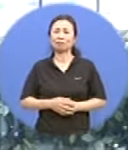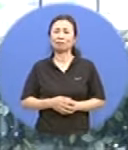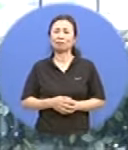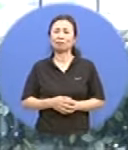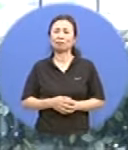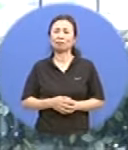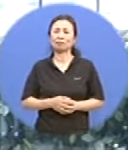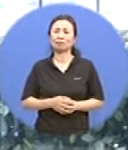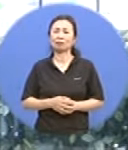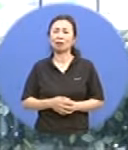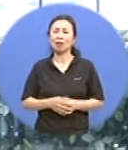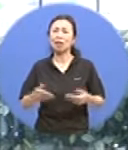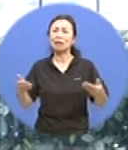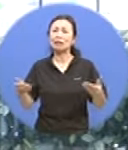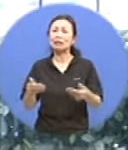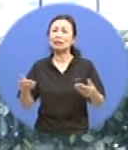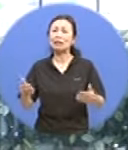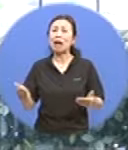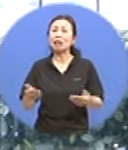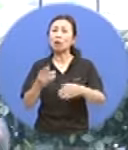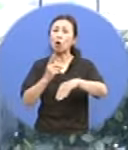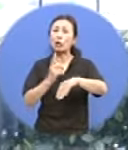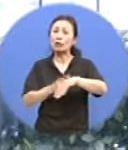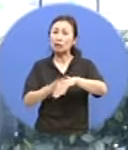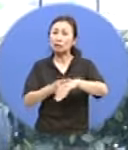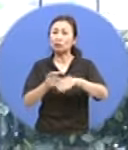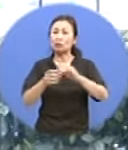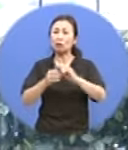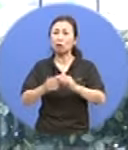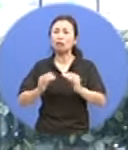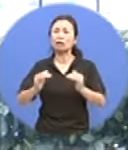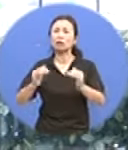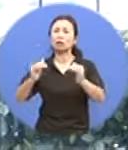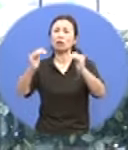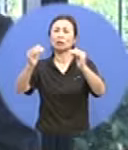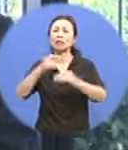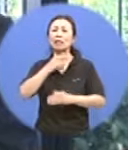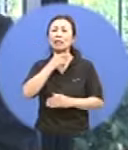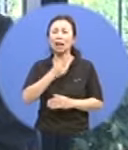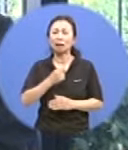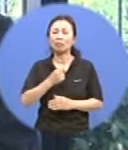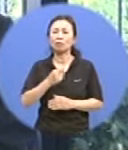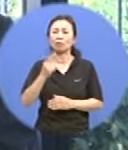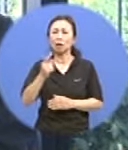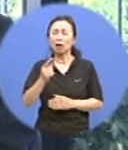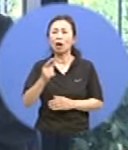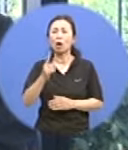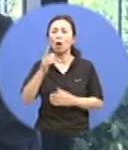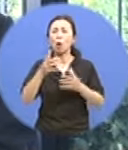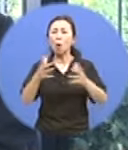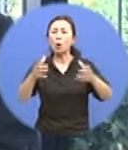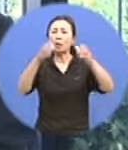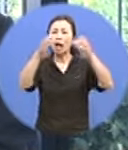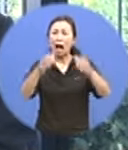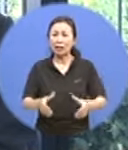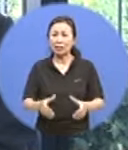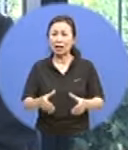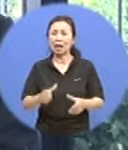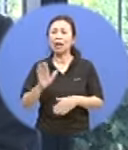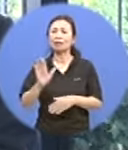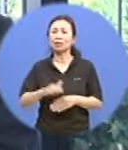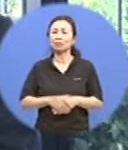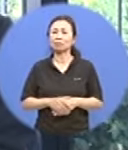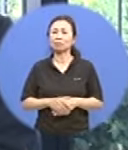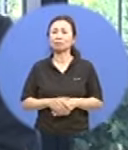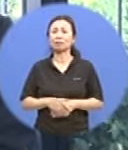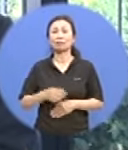産業振興していこうというのが一つの、大きな柱になってます。かつて、通産